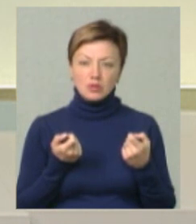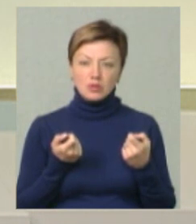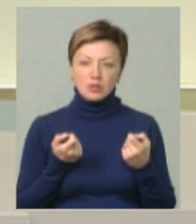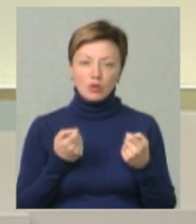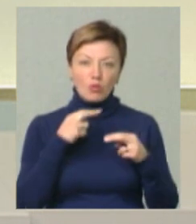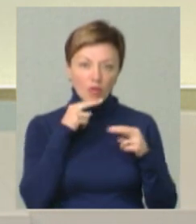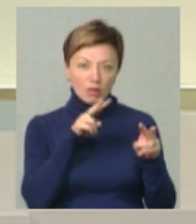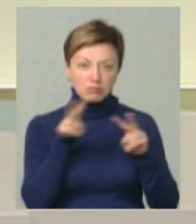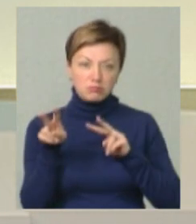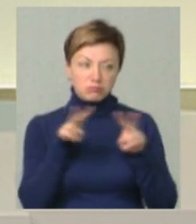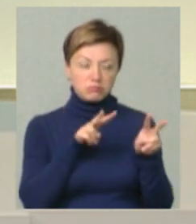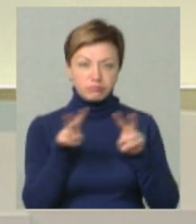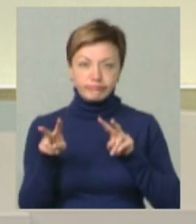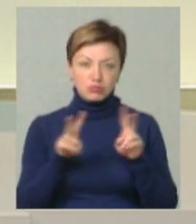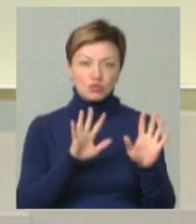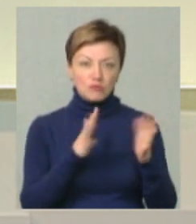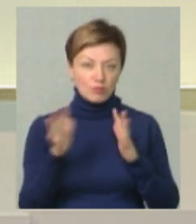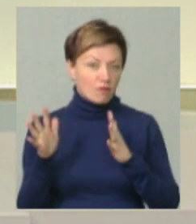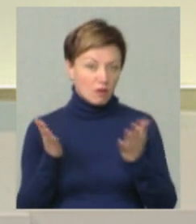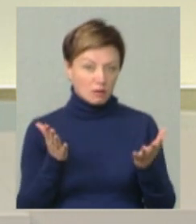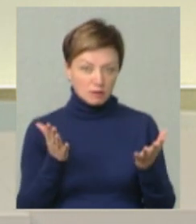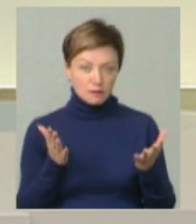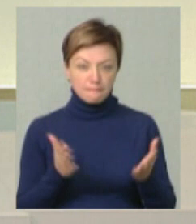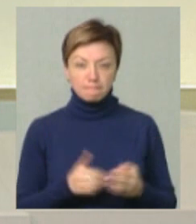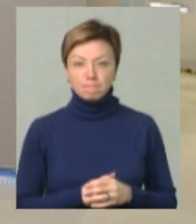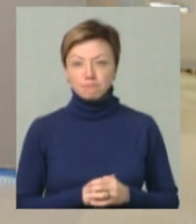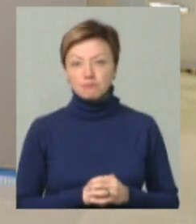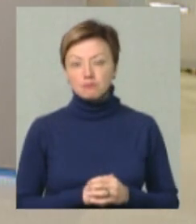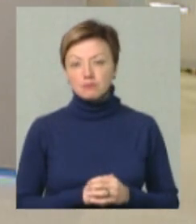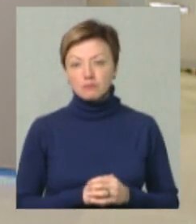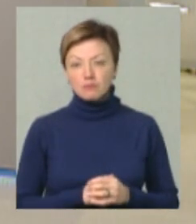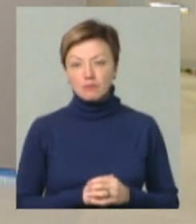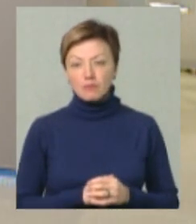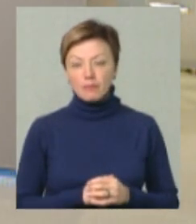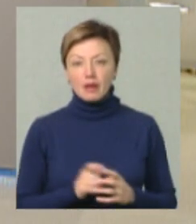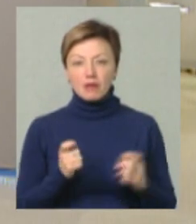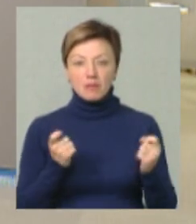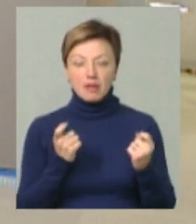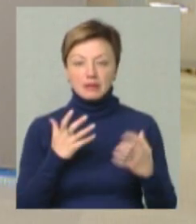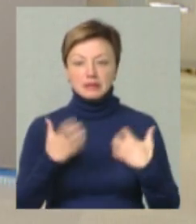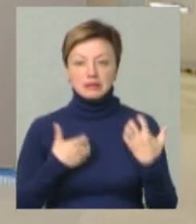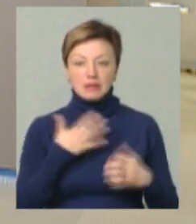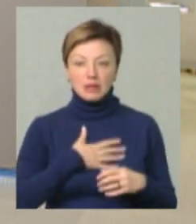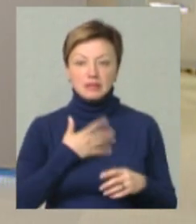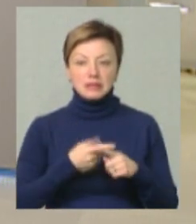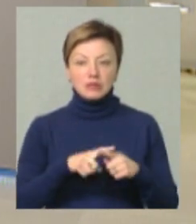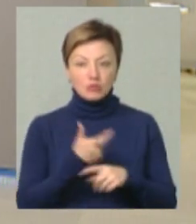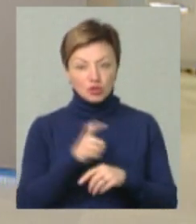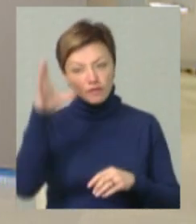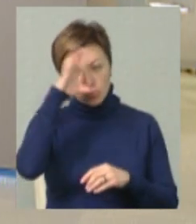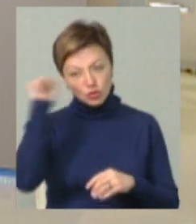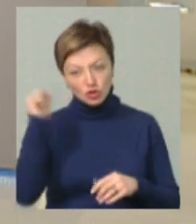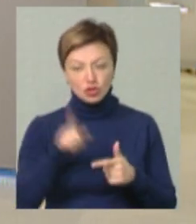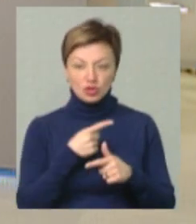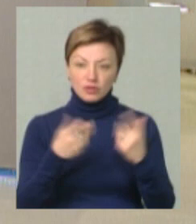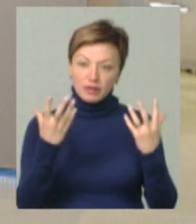уважні стають, де щось проїздить. Тобто вже є в них такий якби маленький стрес. Це більше проявляється уночі чи у